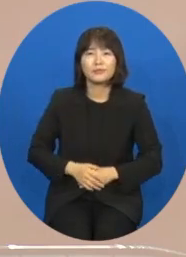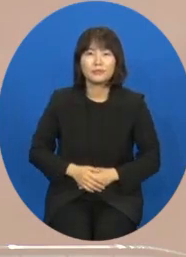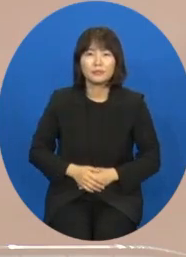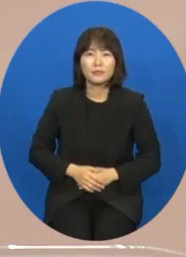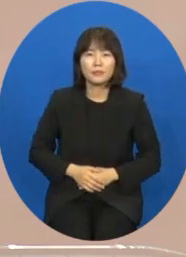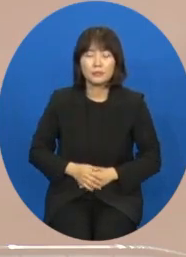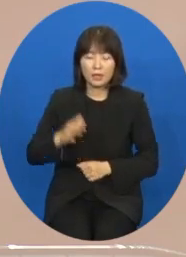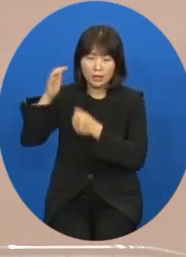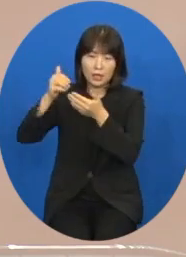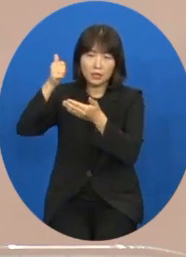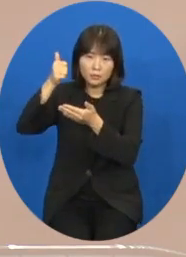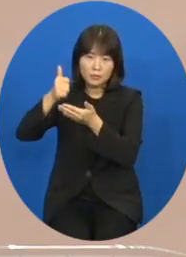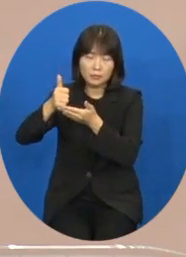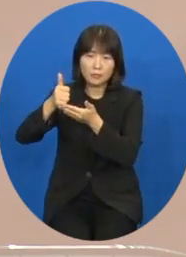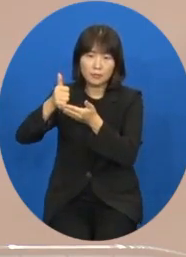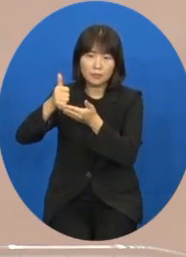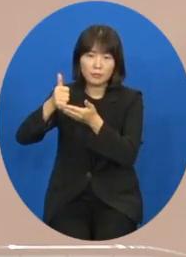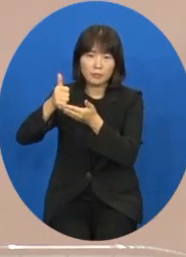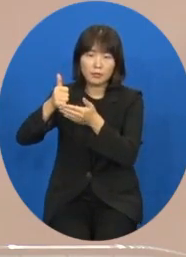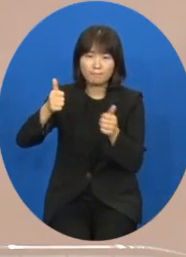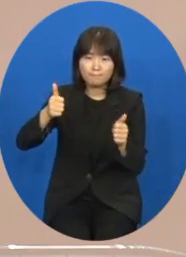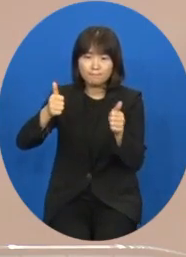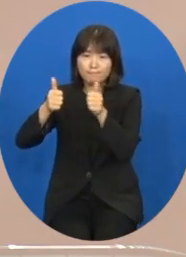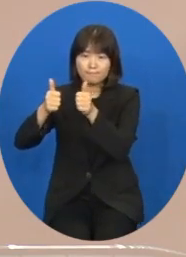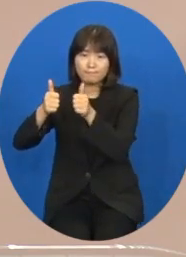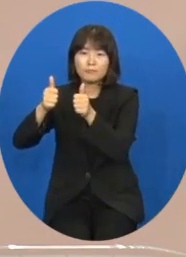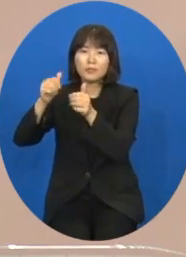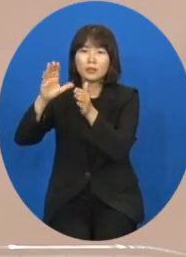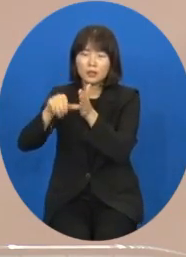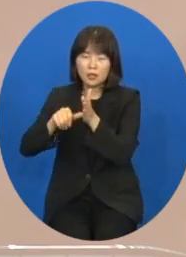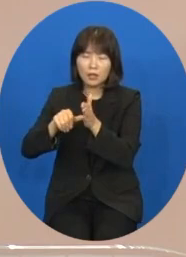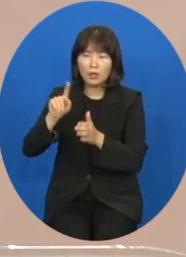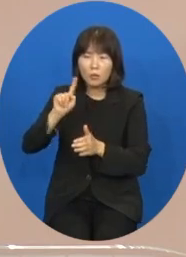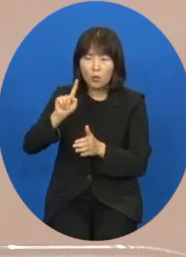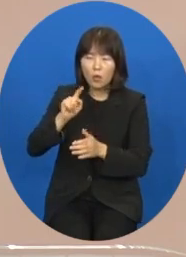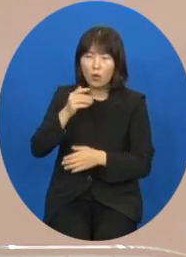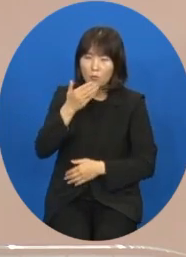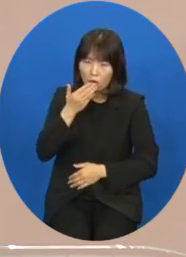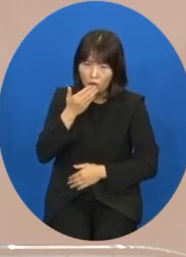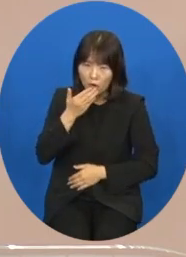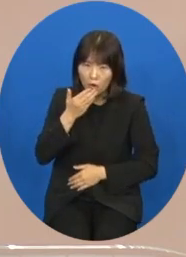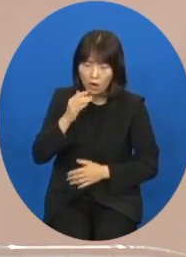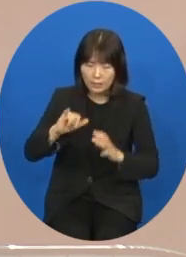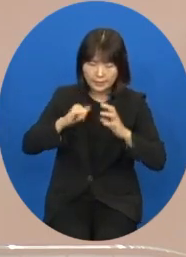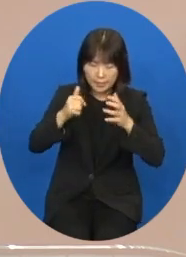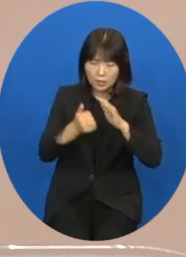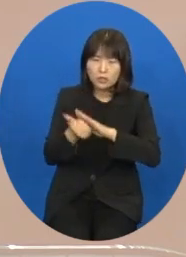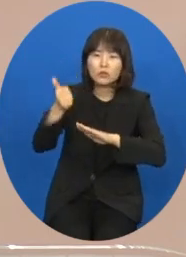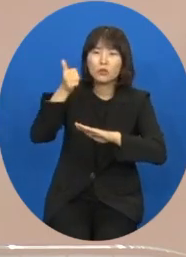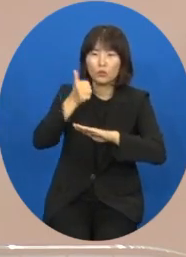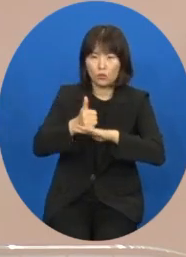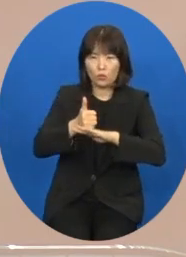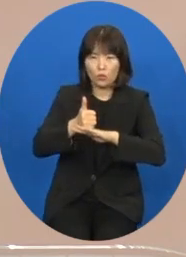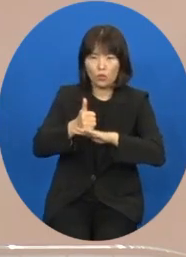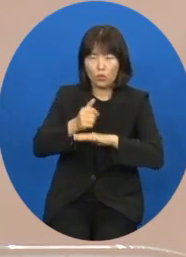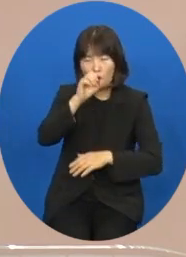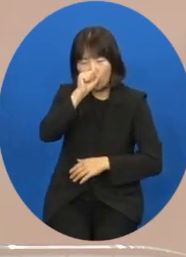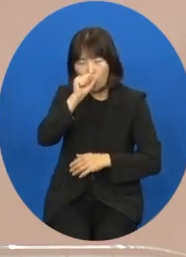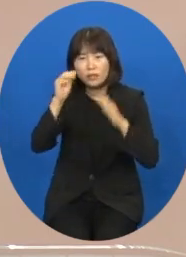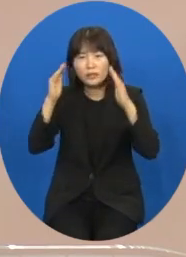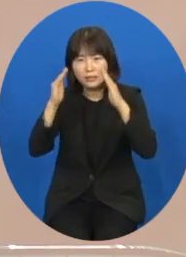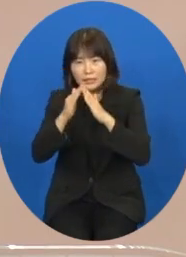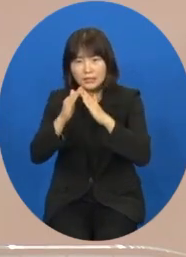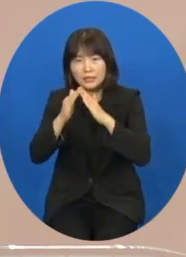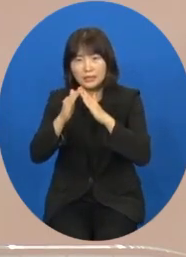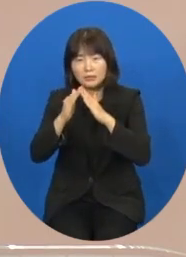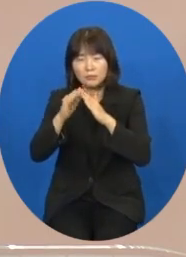그래서 하나님께 나와도 꼭 먹을 것, 세상에서 성공하는 것, 좋은 집 가지는